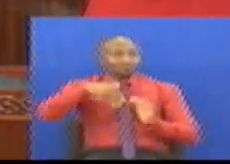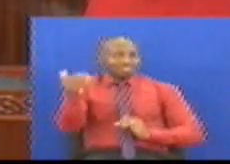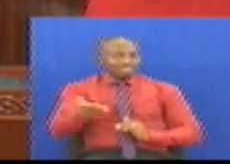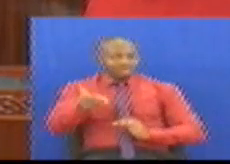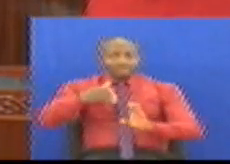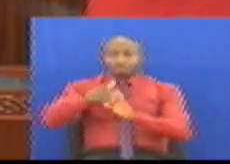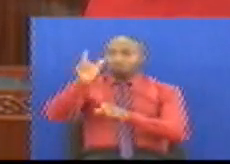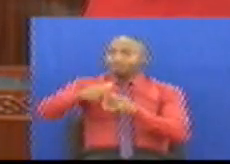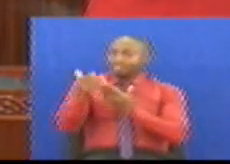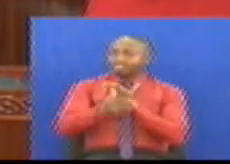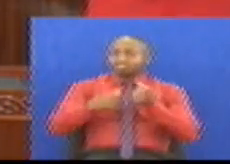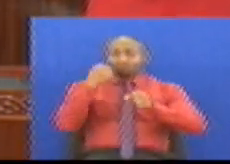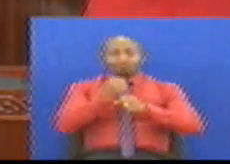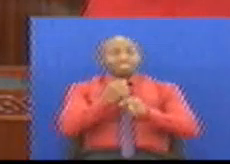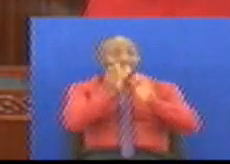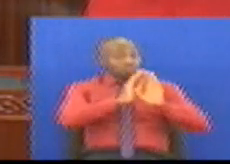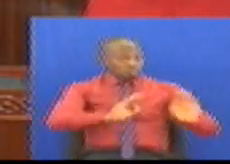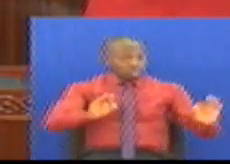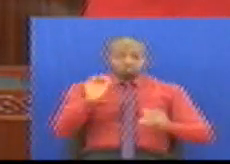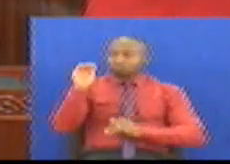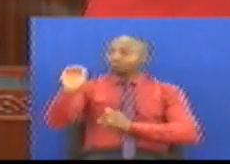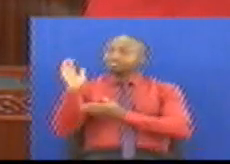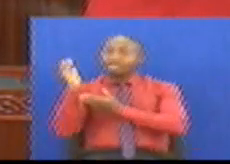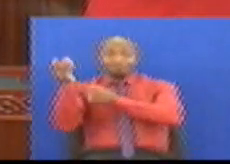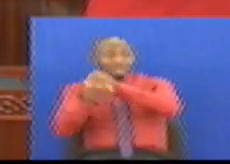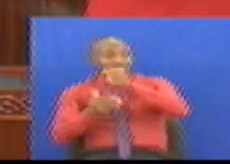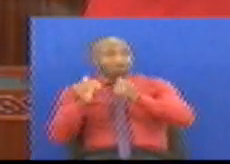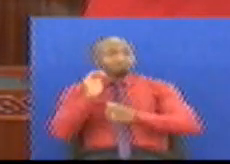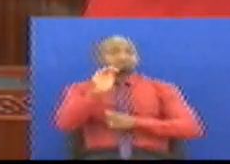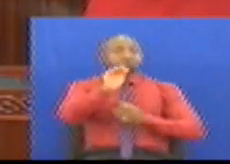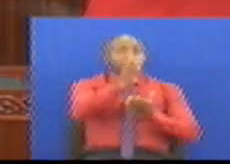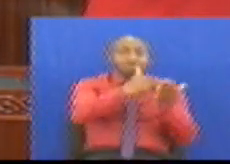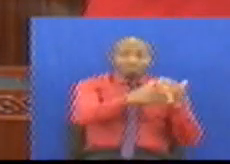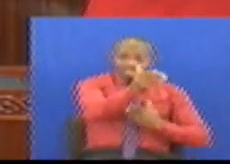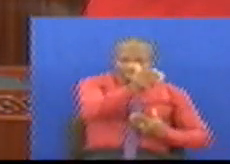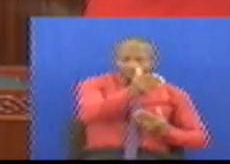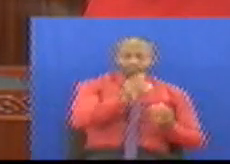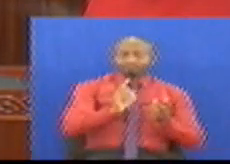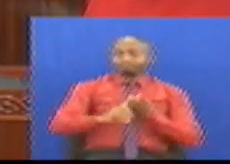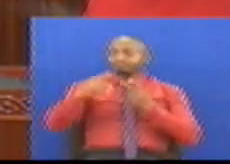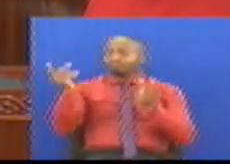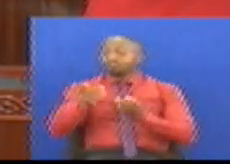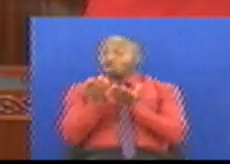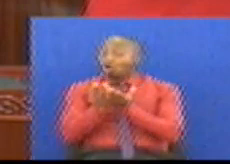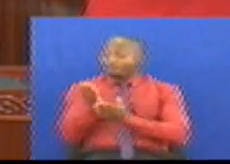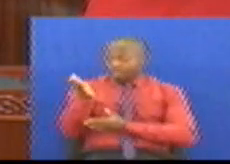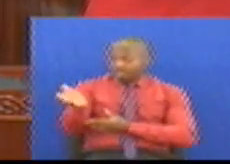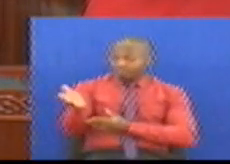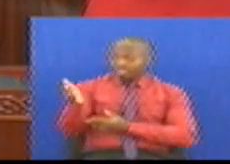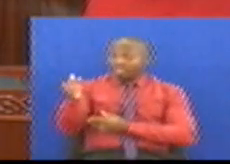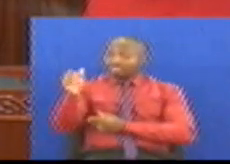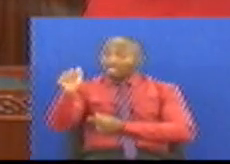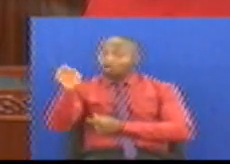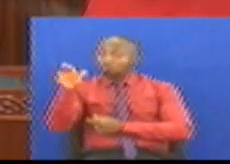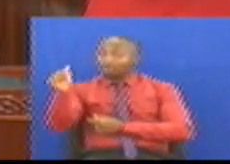vizuri, waweze kusafirisha mazao yao, lakini waweze kutoka sehemu moja kwenda sehemu nyingine. Lakini Mheshimiwa Naibu Spika, pia niwaombe TARURA imarisheni sana kile kitengo